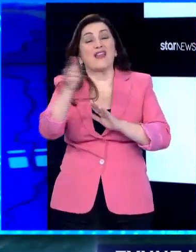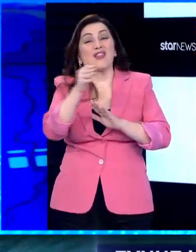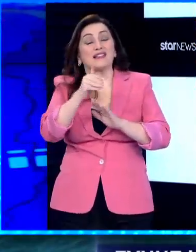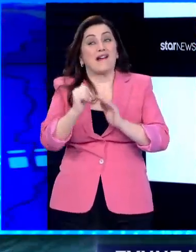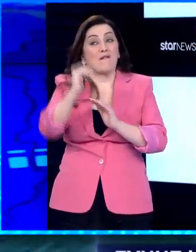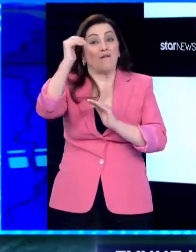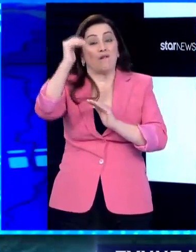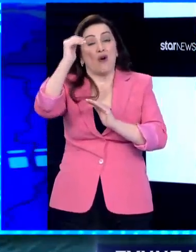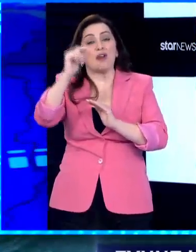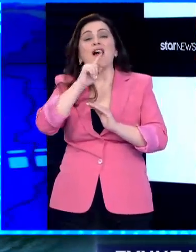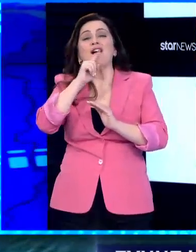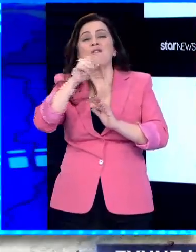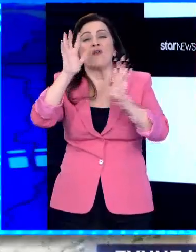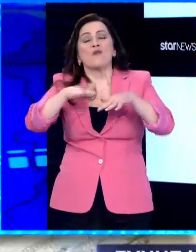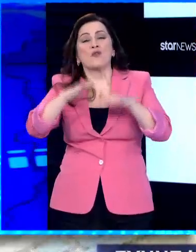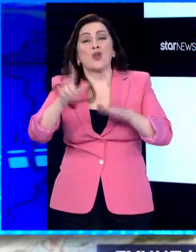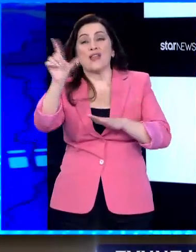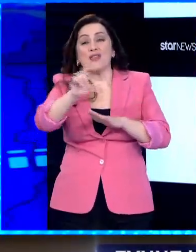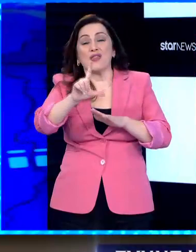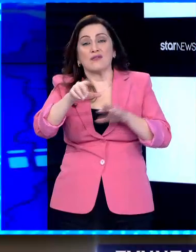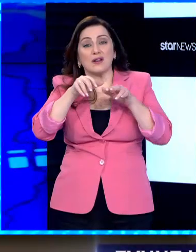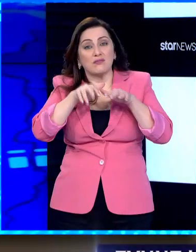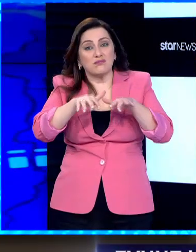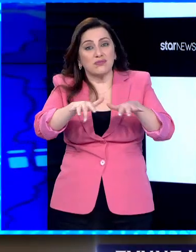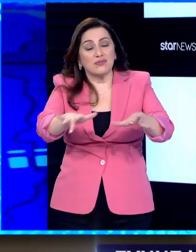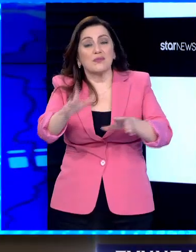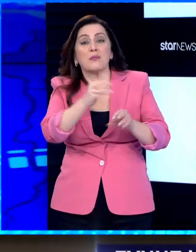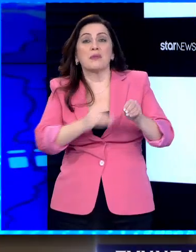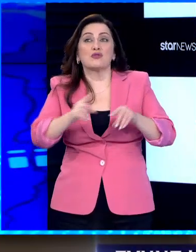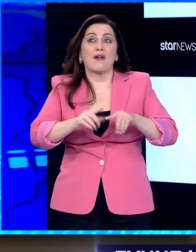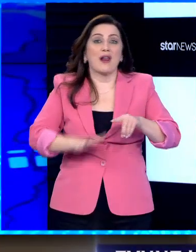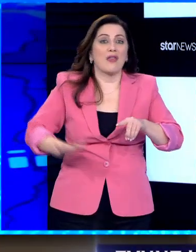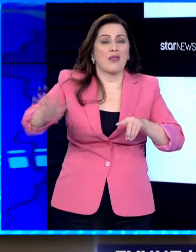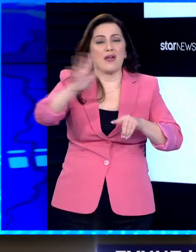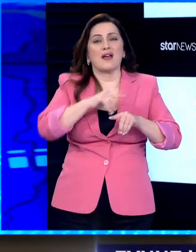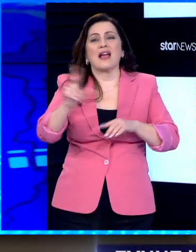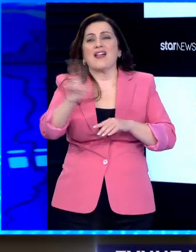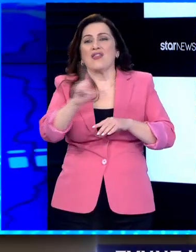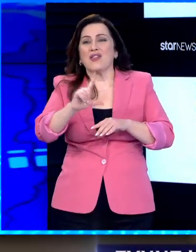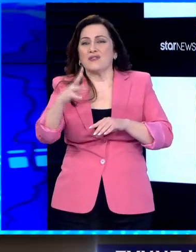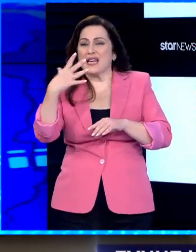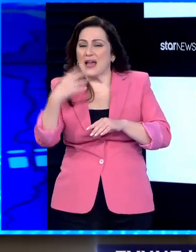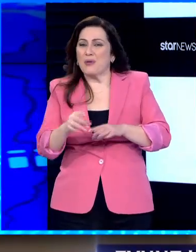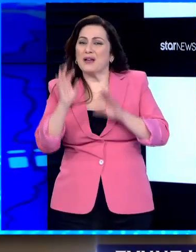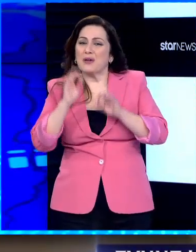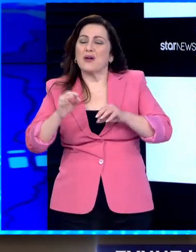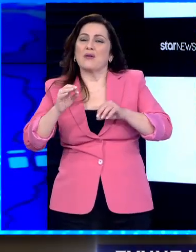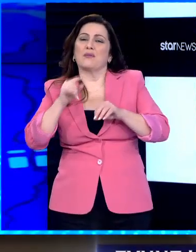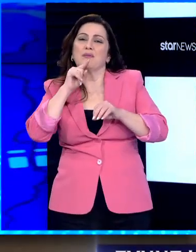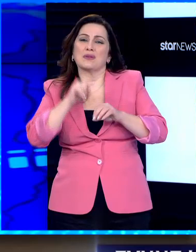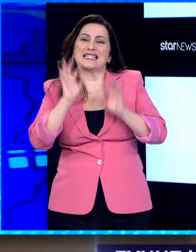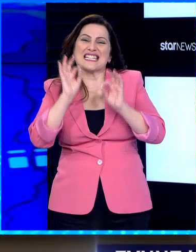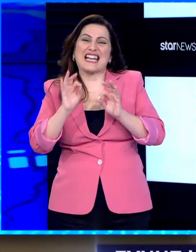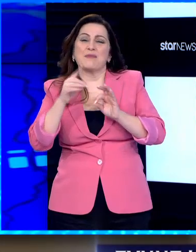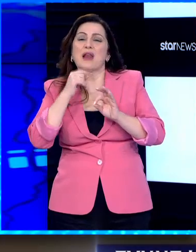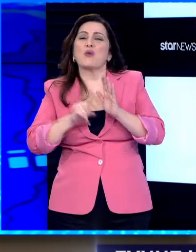βόρεια, οι οποίες τη Δευτέρα θα επεκταθούν και θα επηρεάσουν μεγάλο μέρος της χώρας, καθώς τη Δευτέρα περνάει ένα μέτωπο από τον ελληνικό χώρο, το οποίο θα